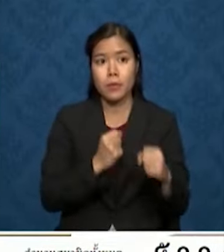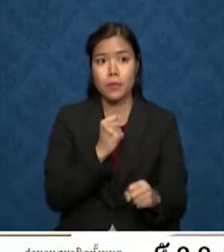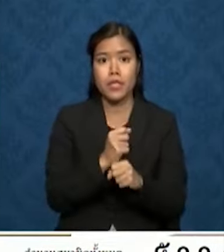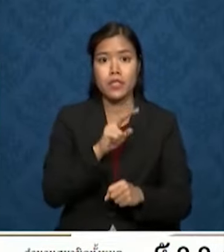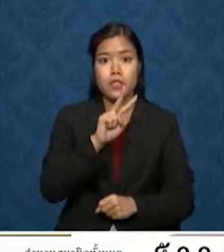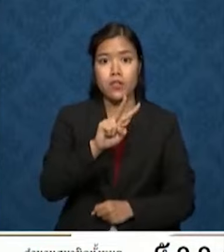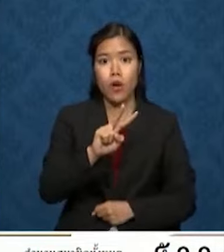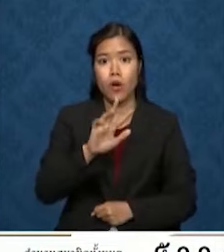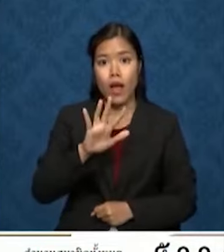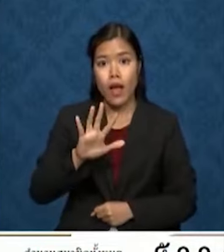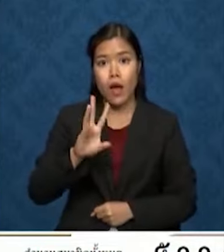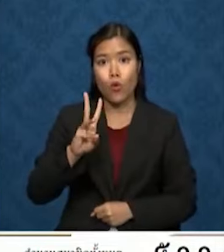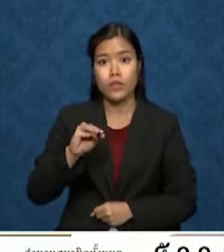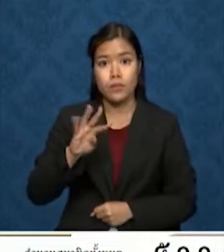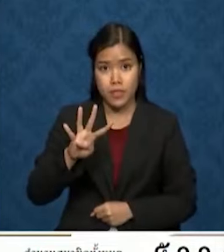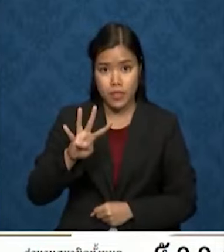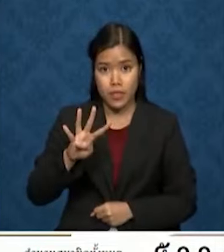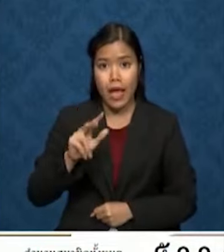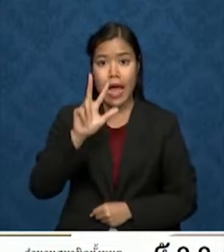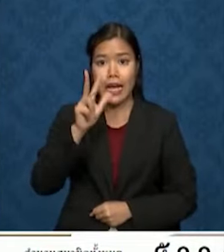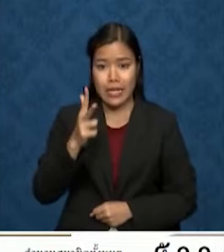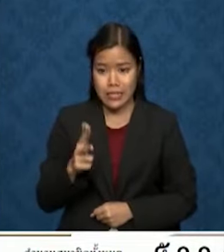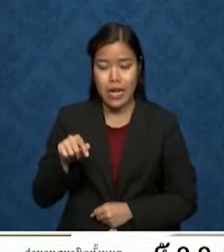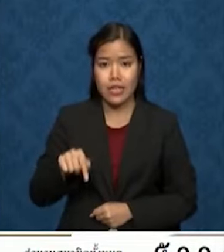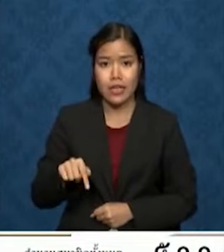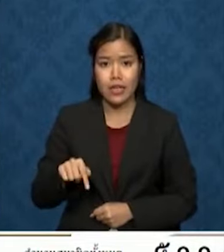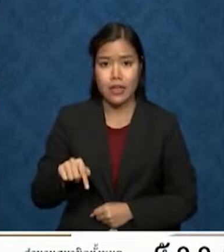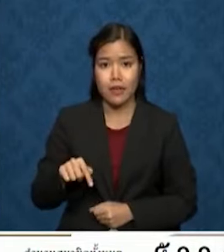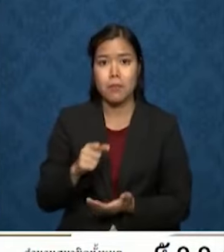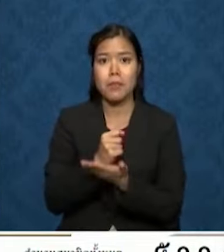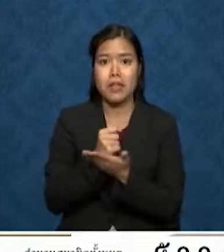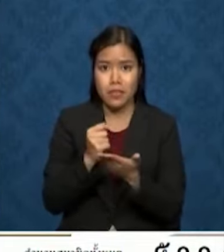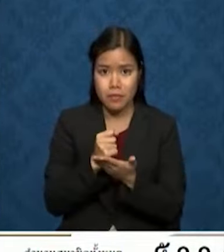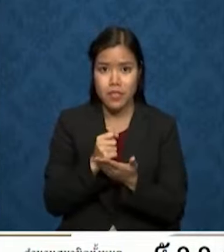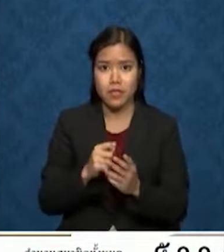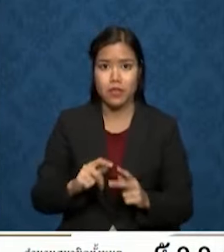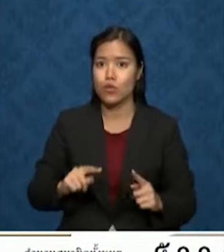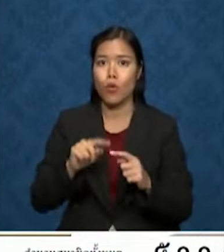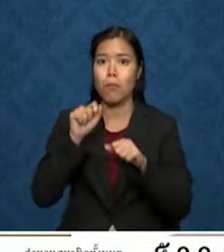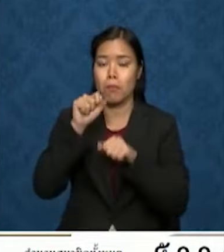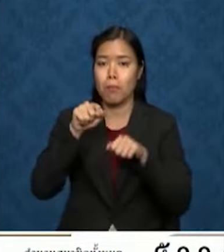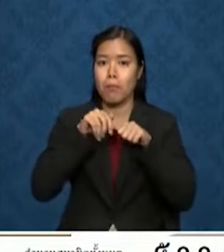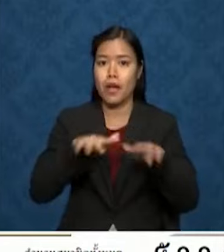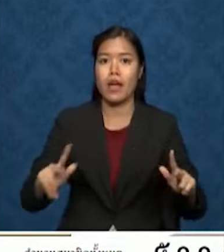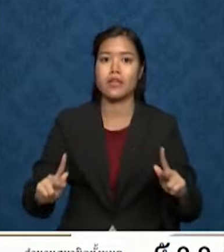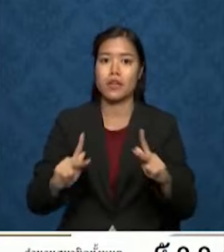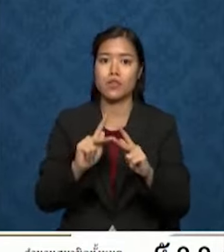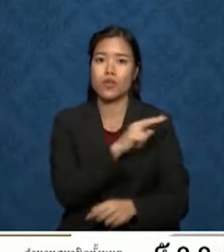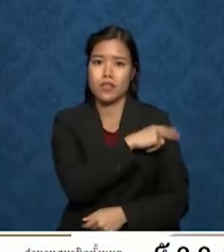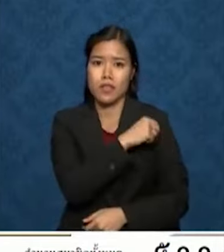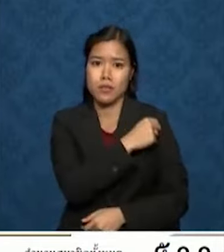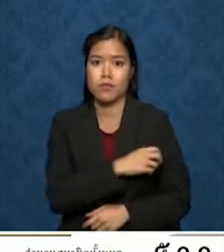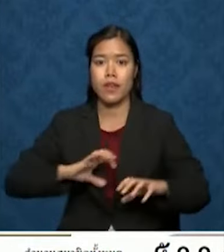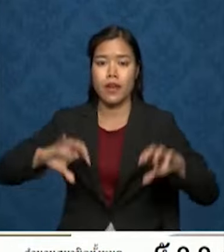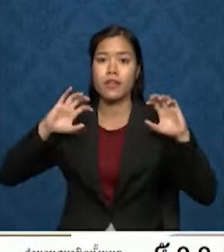กัญชาเป็นยาสิบติดตามประกาศของตรวงสดสุขที่ออกเมื่อรฐบลที่ผ่าน